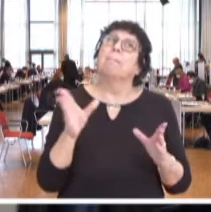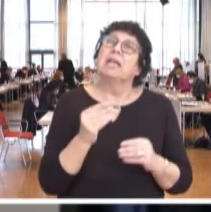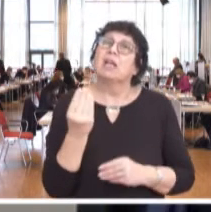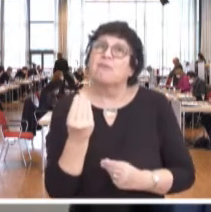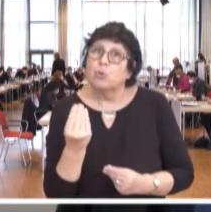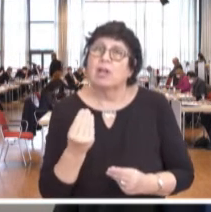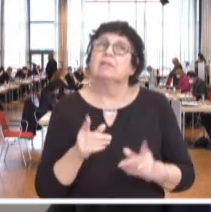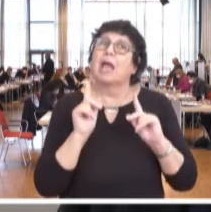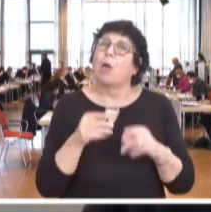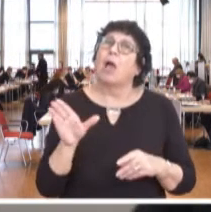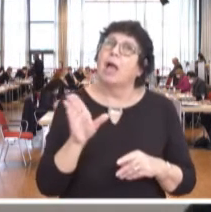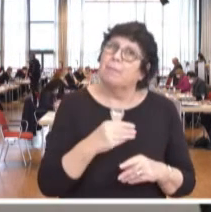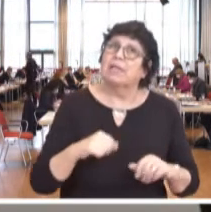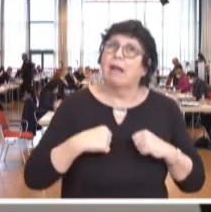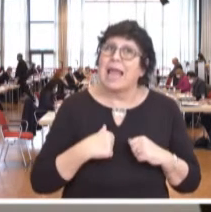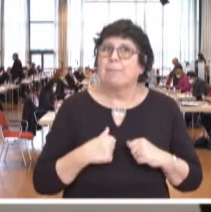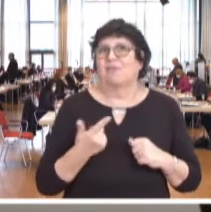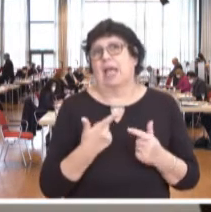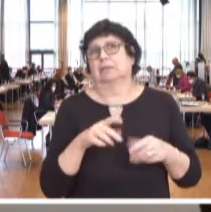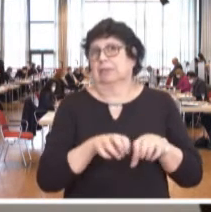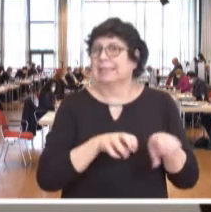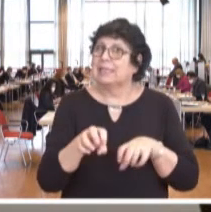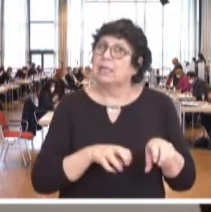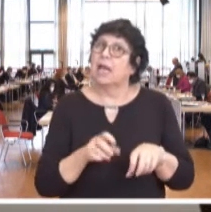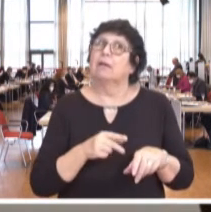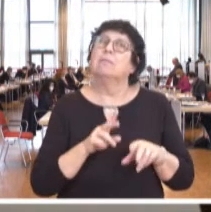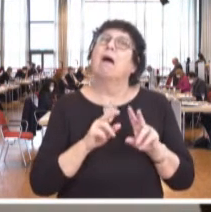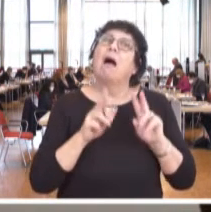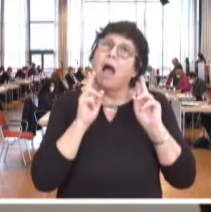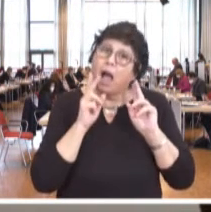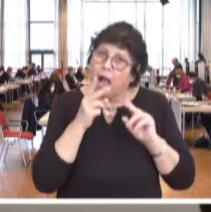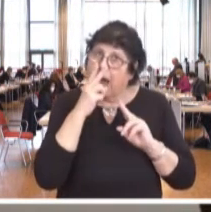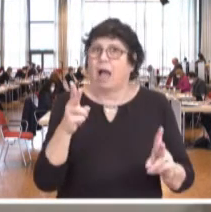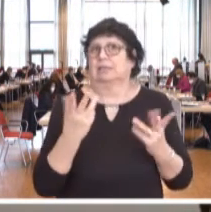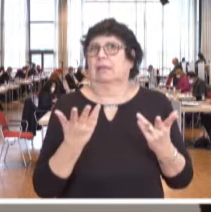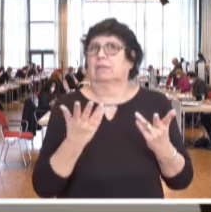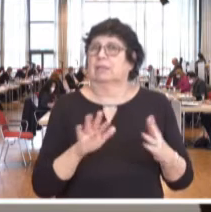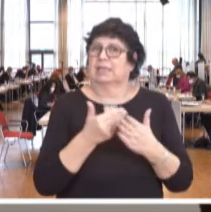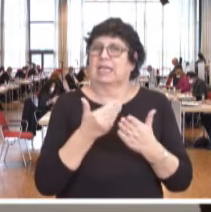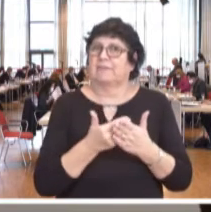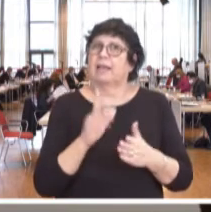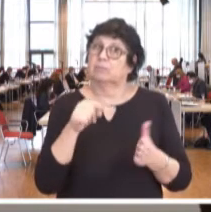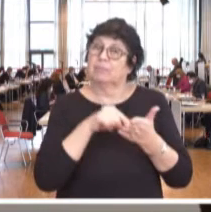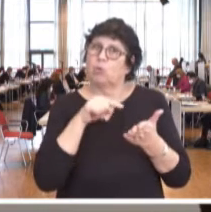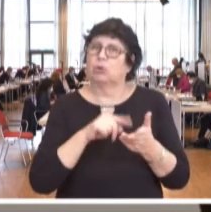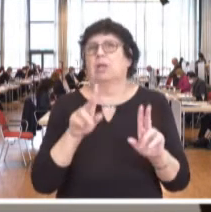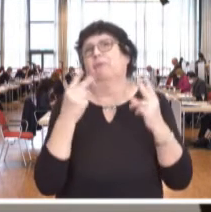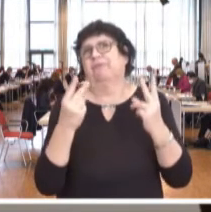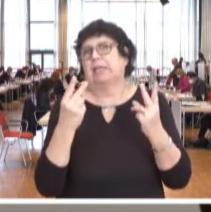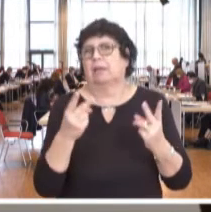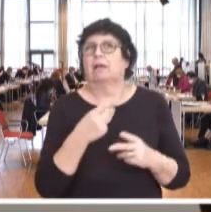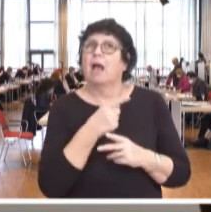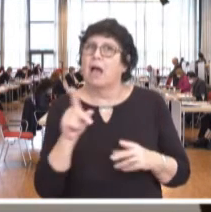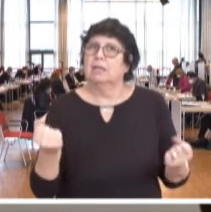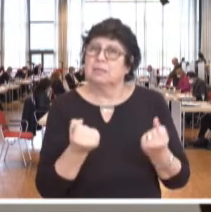unseren Mitlebewesen fühlen und sie achten. Und aus diesem Grunde ist es natürlich wichtig, dass man